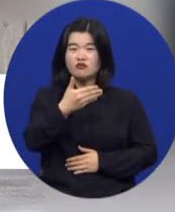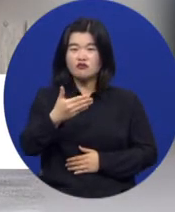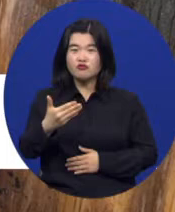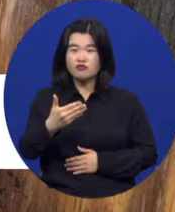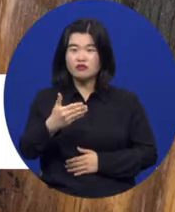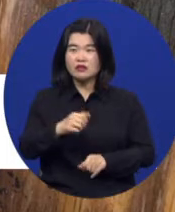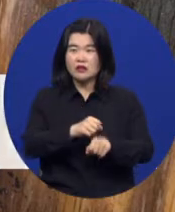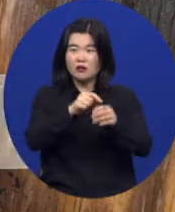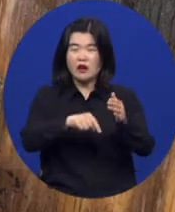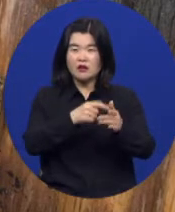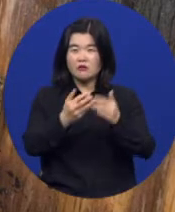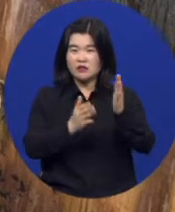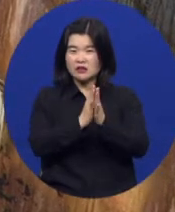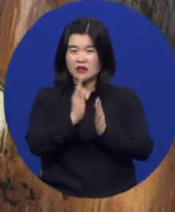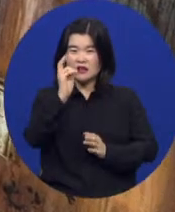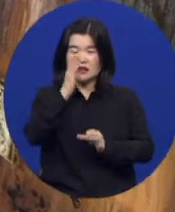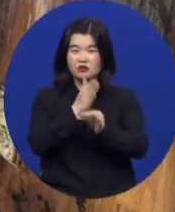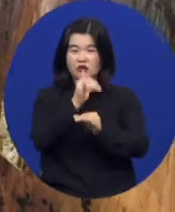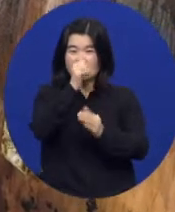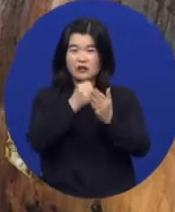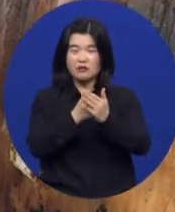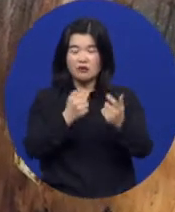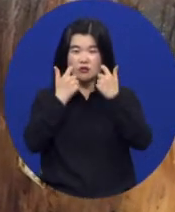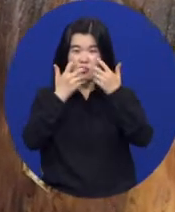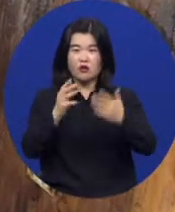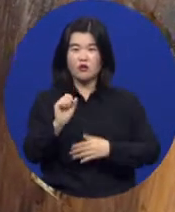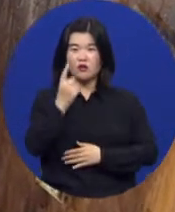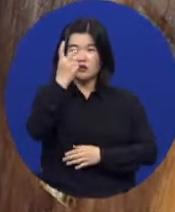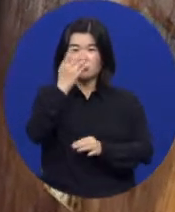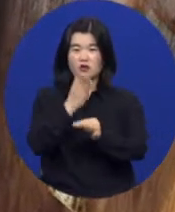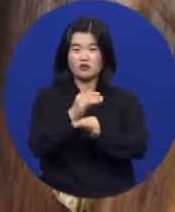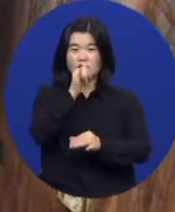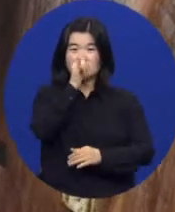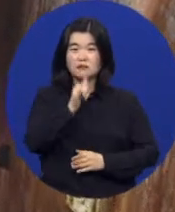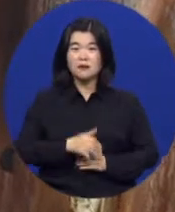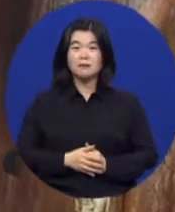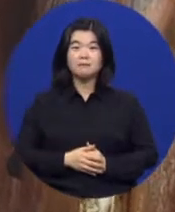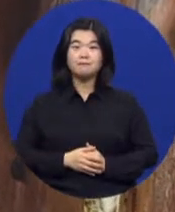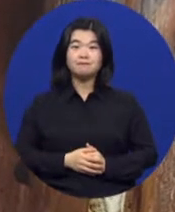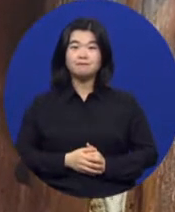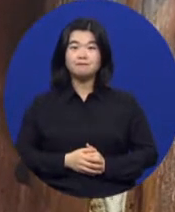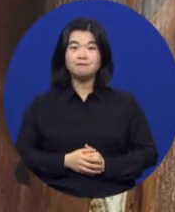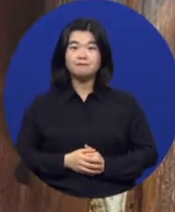창고 안에서 불이 시작된 것으로 보고 정확한 화재 원인을 조사하고 있습니다